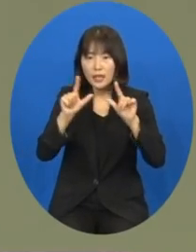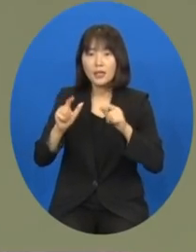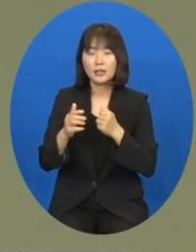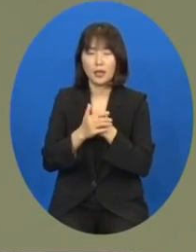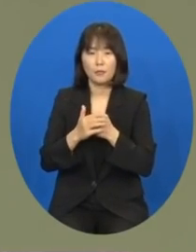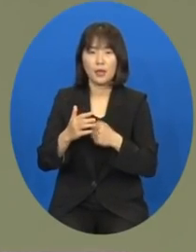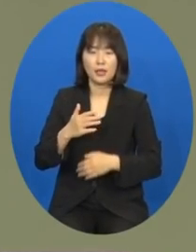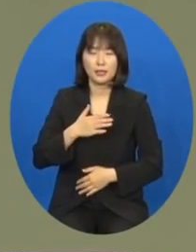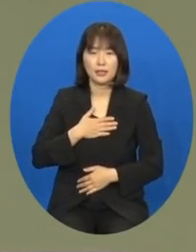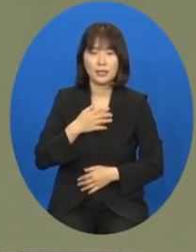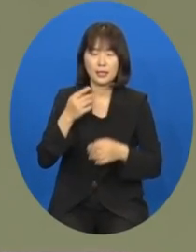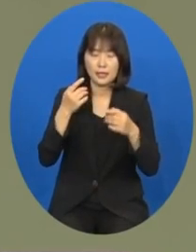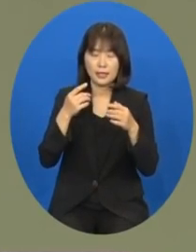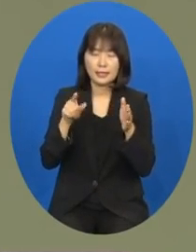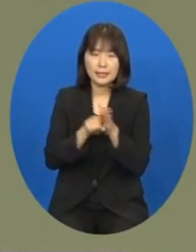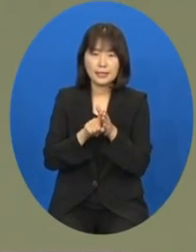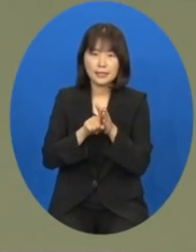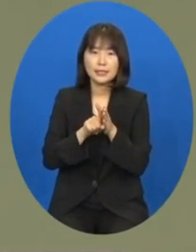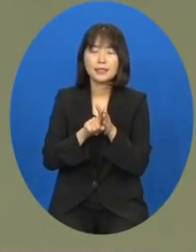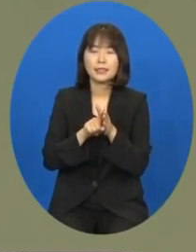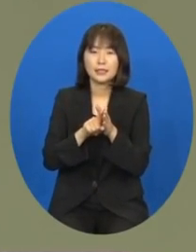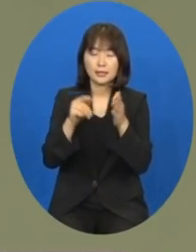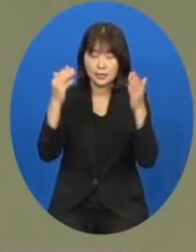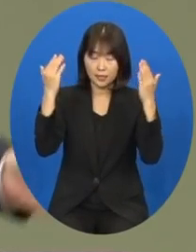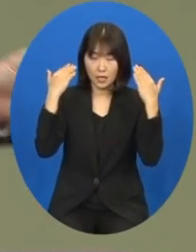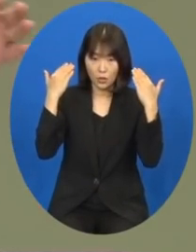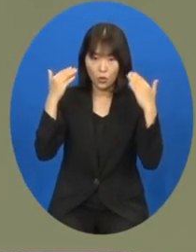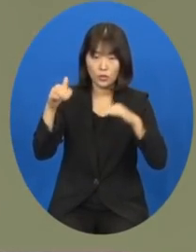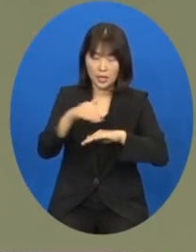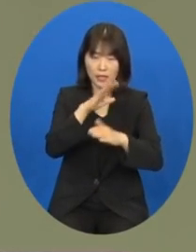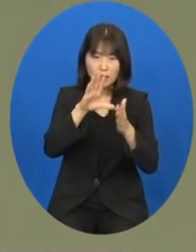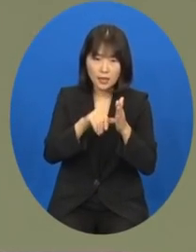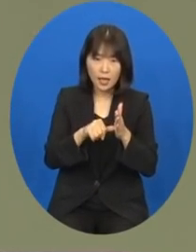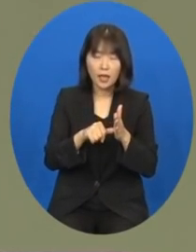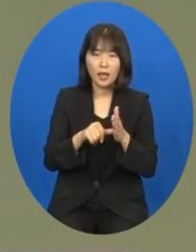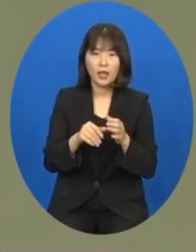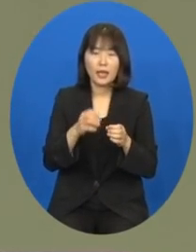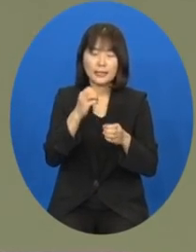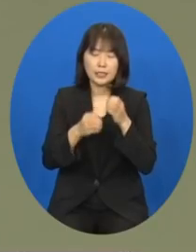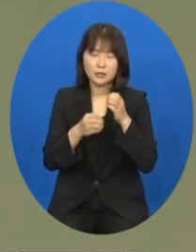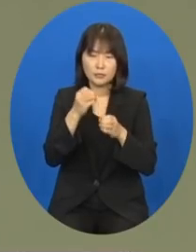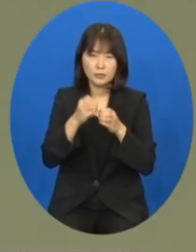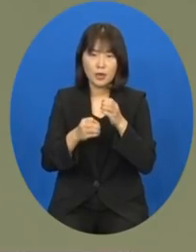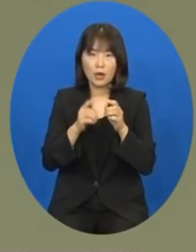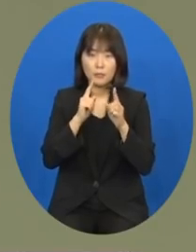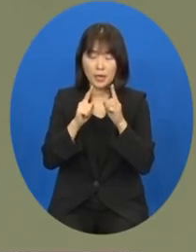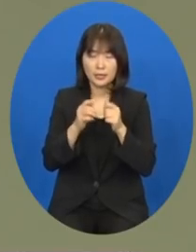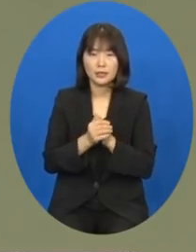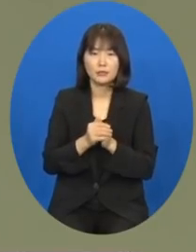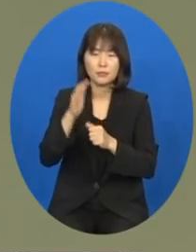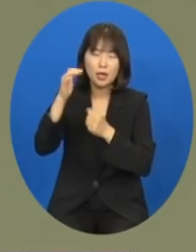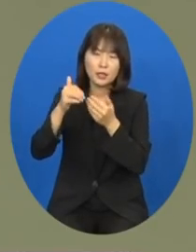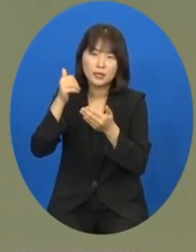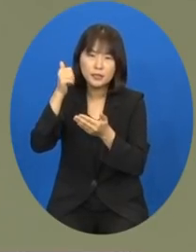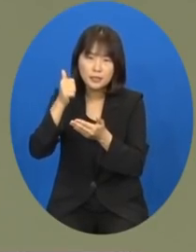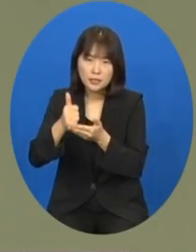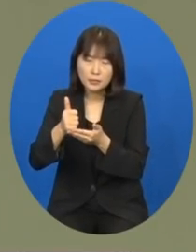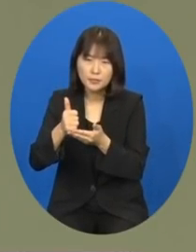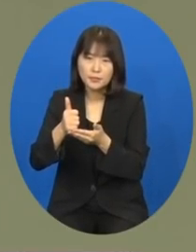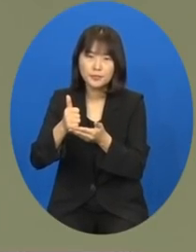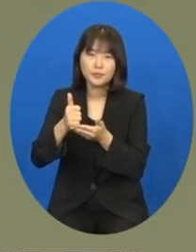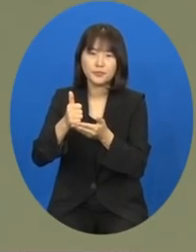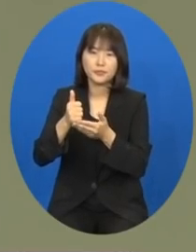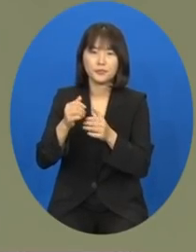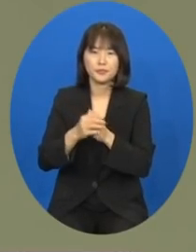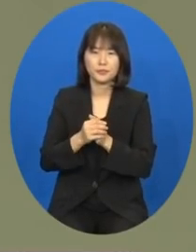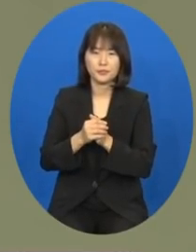시편 78 편 71 절입니다 하나님이 암 냥을 돌보던 다윗을 데려다가 주님의 의 산인 이스라엘의